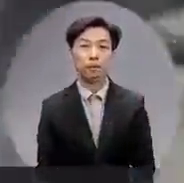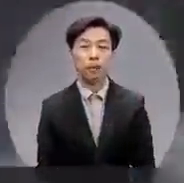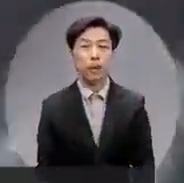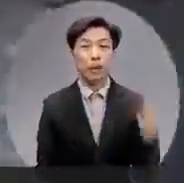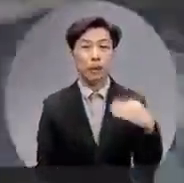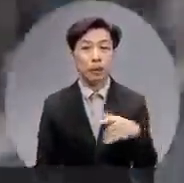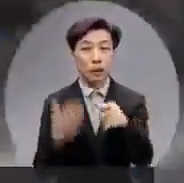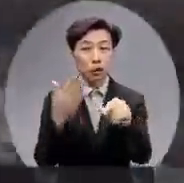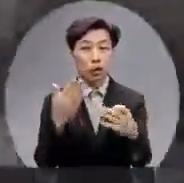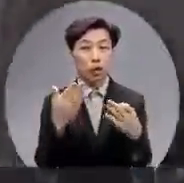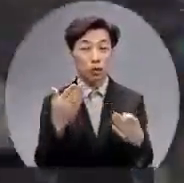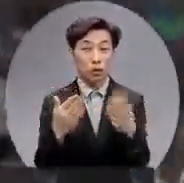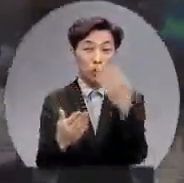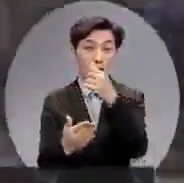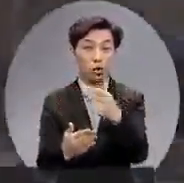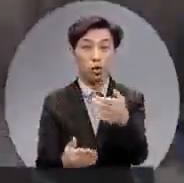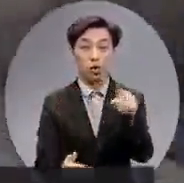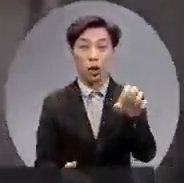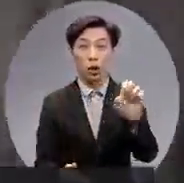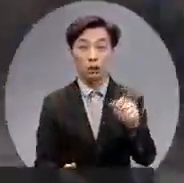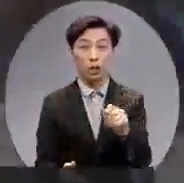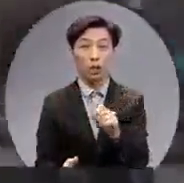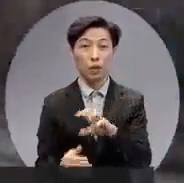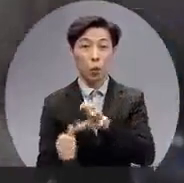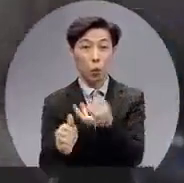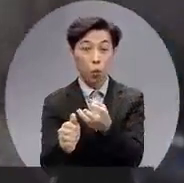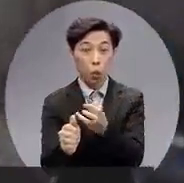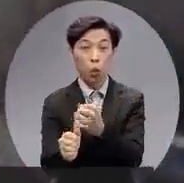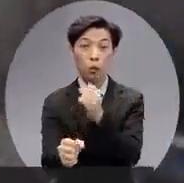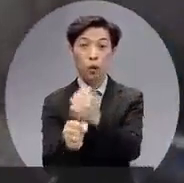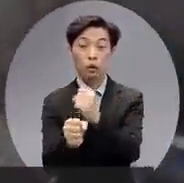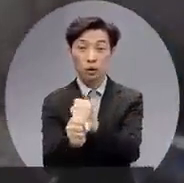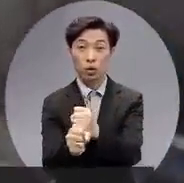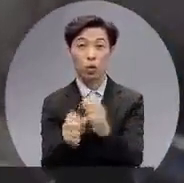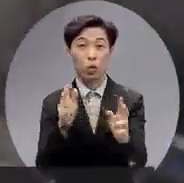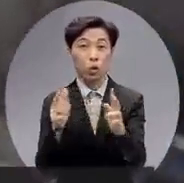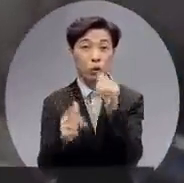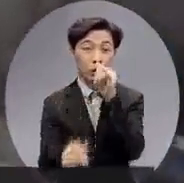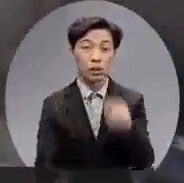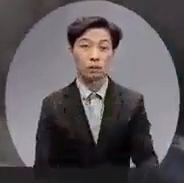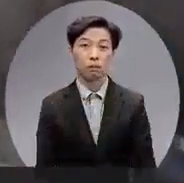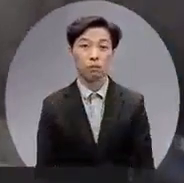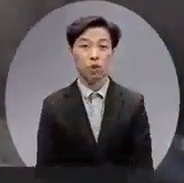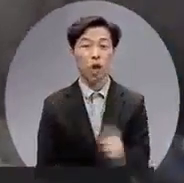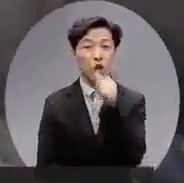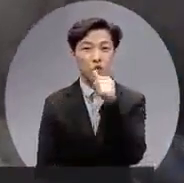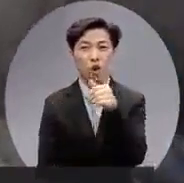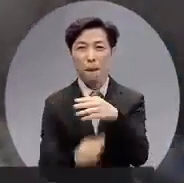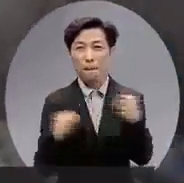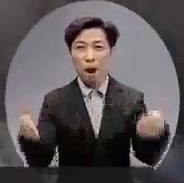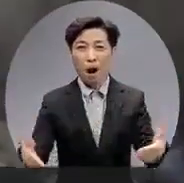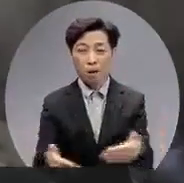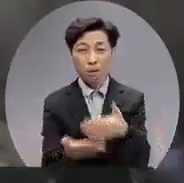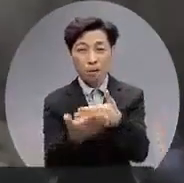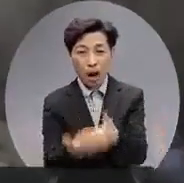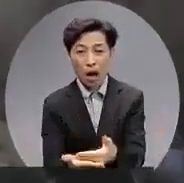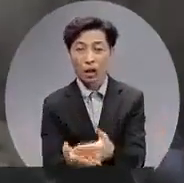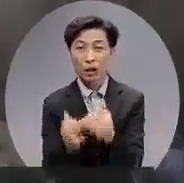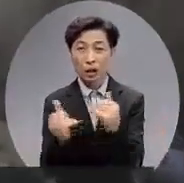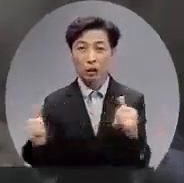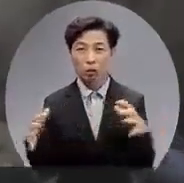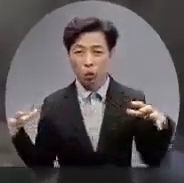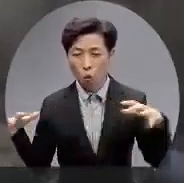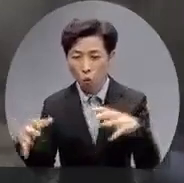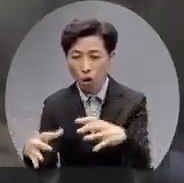지난 14일 청주시 남이면의 한 건설용 콘크리트 제조업체 커다란 철판이 가득한 작업장 한쪽에 사람들이 모여